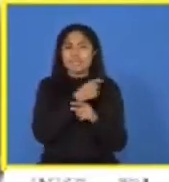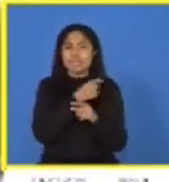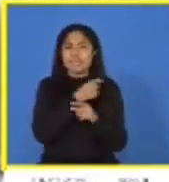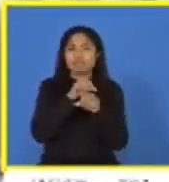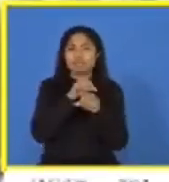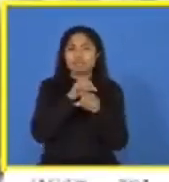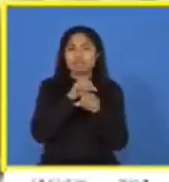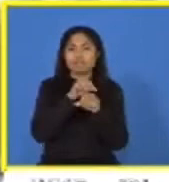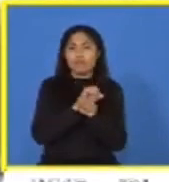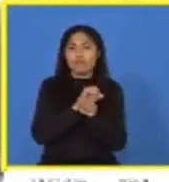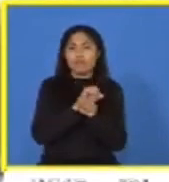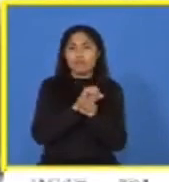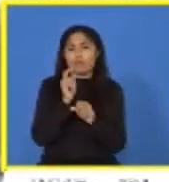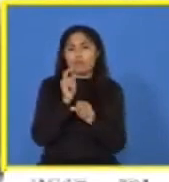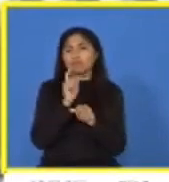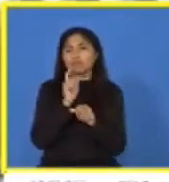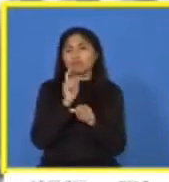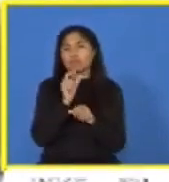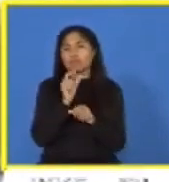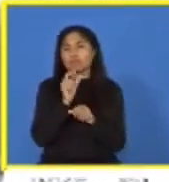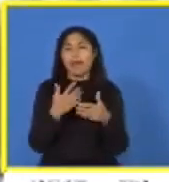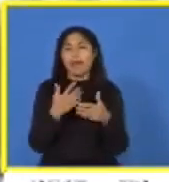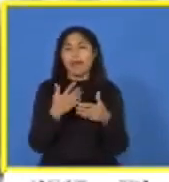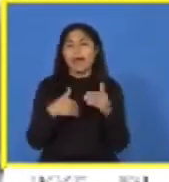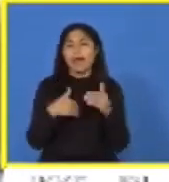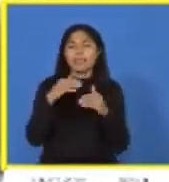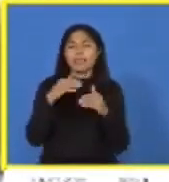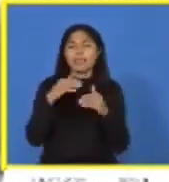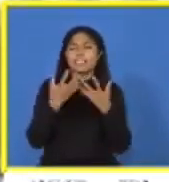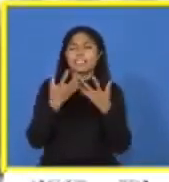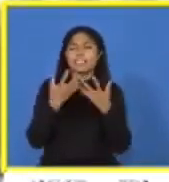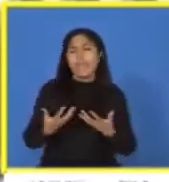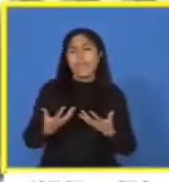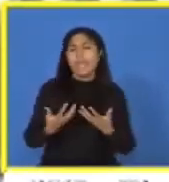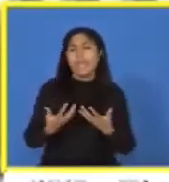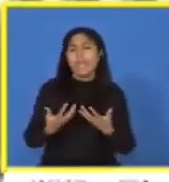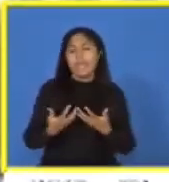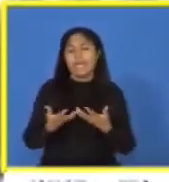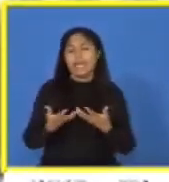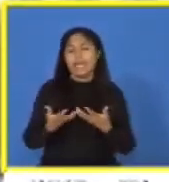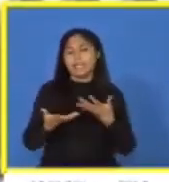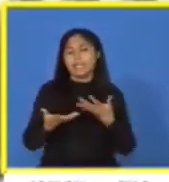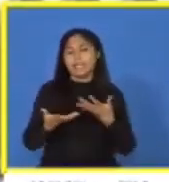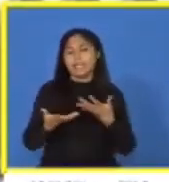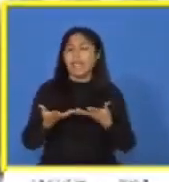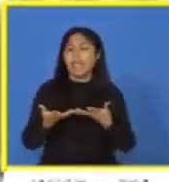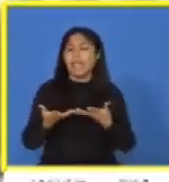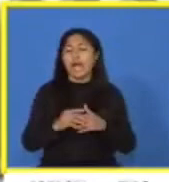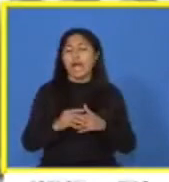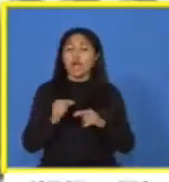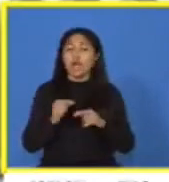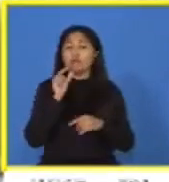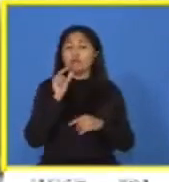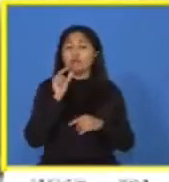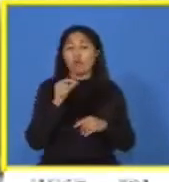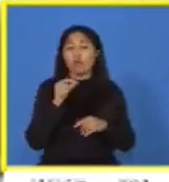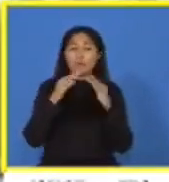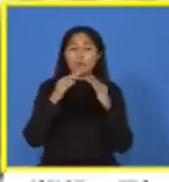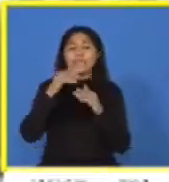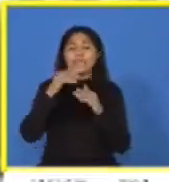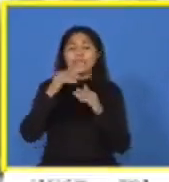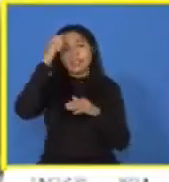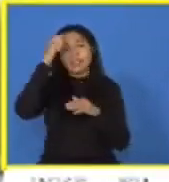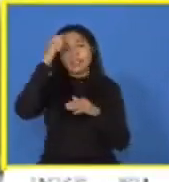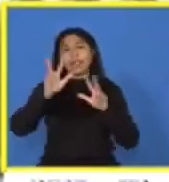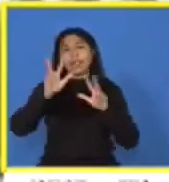dengan kategori untuk tingkat ringan. Ya. Kemudian untuk rumah sakit sendiri di